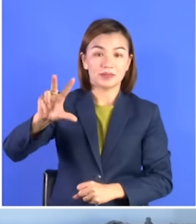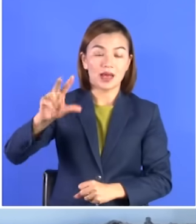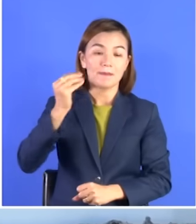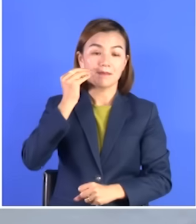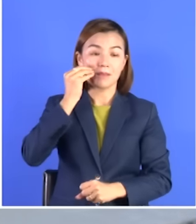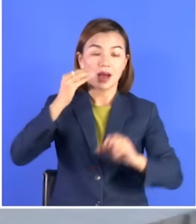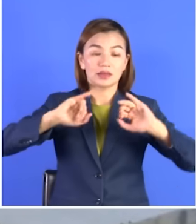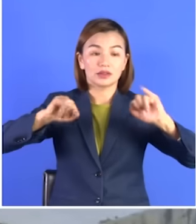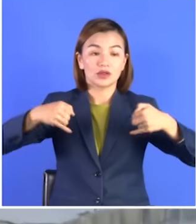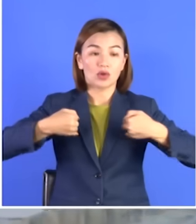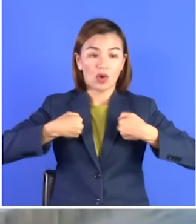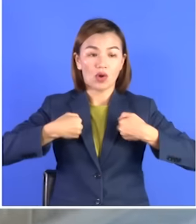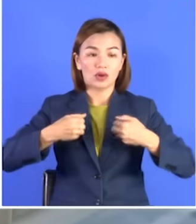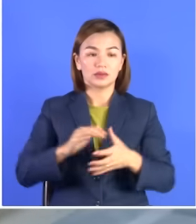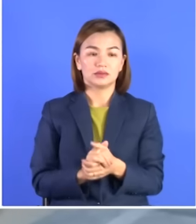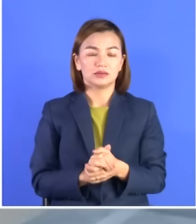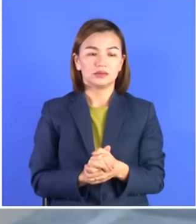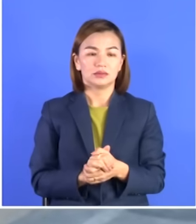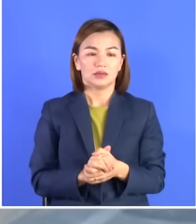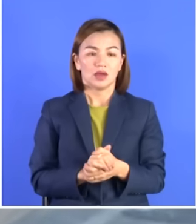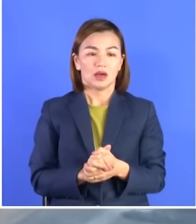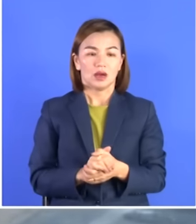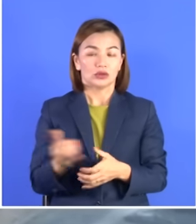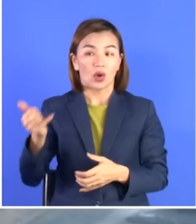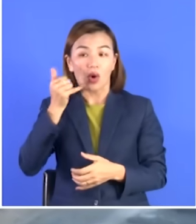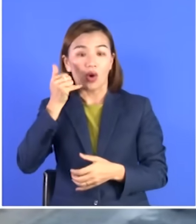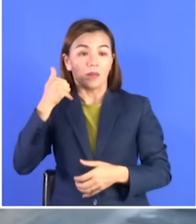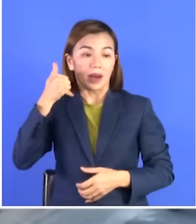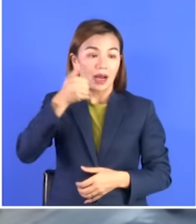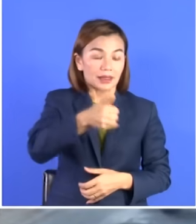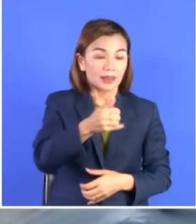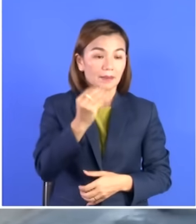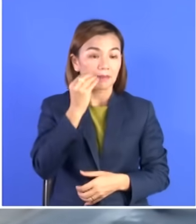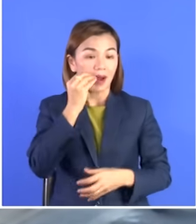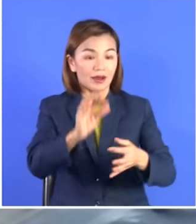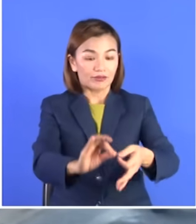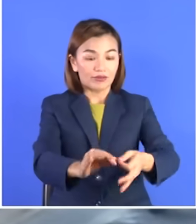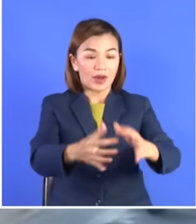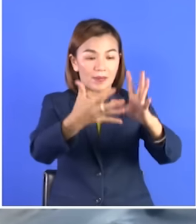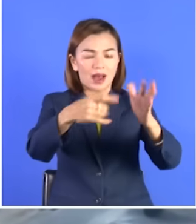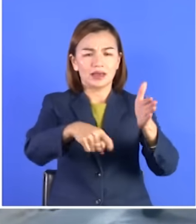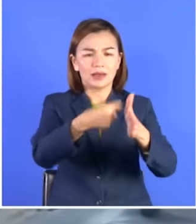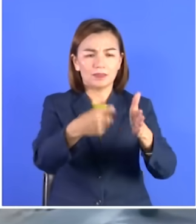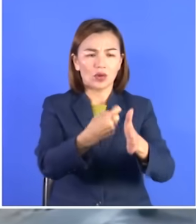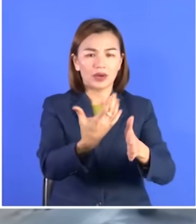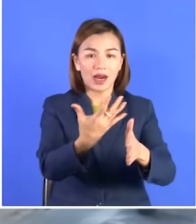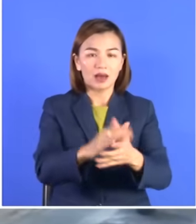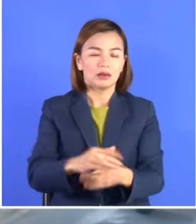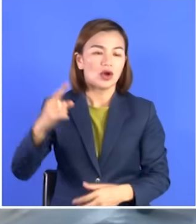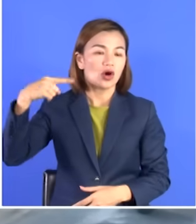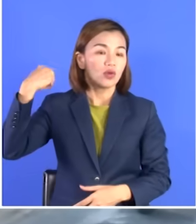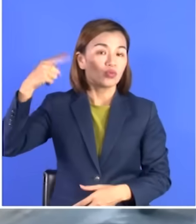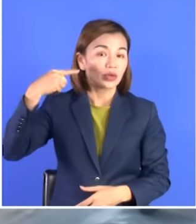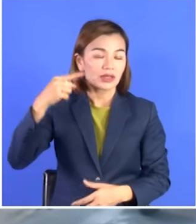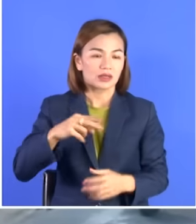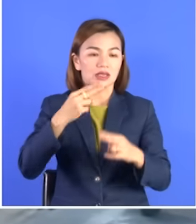บอกว่าเนี่ยนะครับได้หลังแล้วรับแจ้งผมก็มาถึงบ้านไฟก็ไหม้ไปหมดแล้วสาเหตุเเกิดจากนางสาวหวานนางสาว